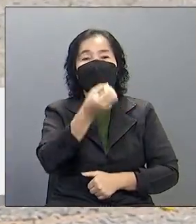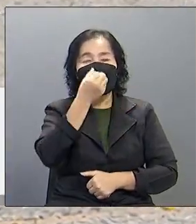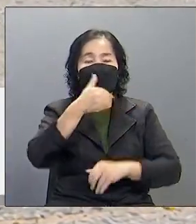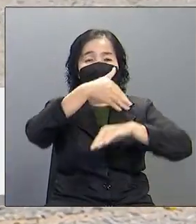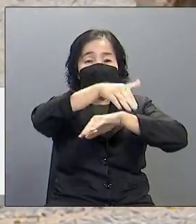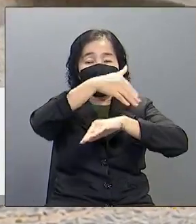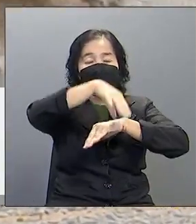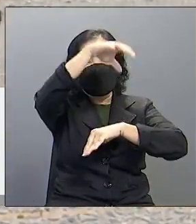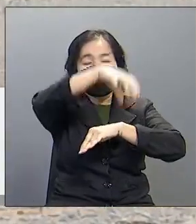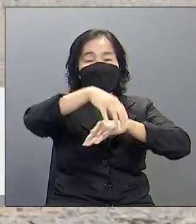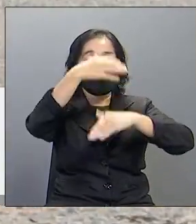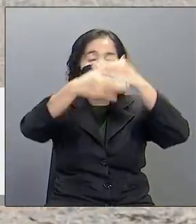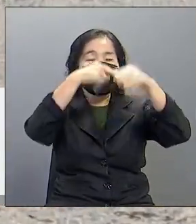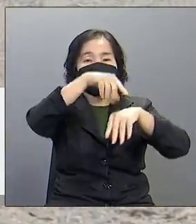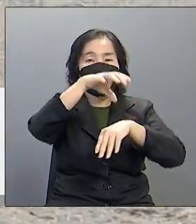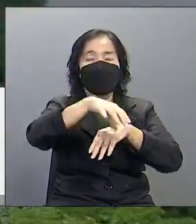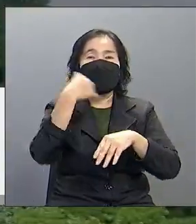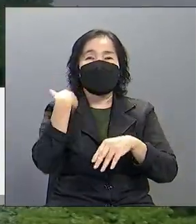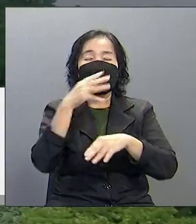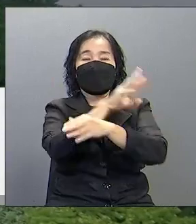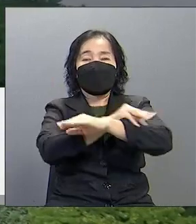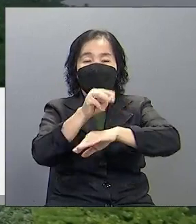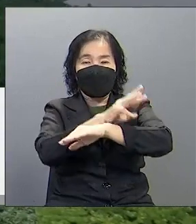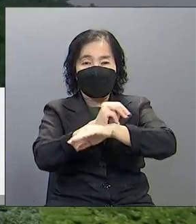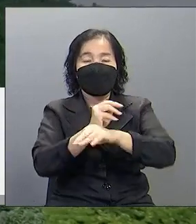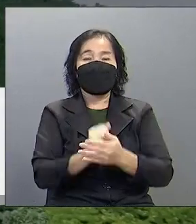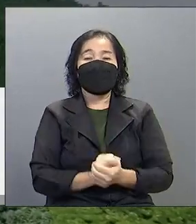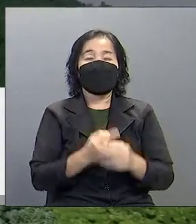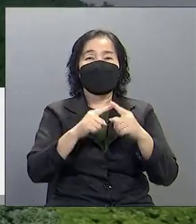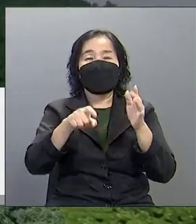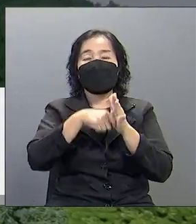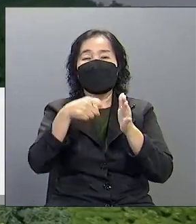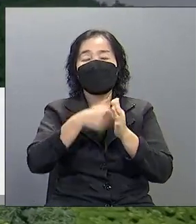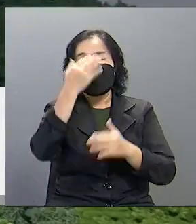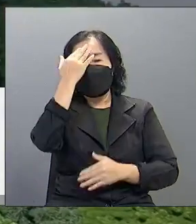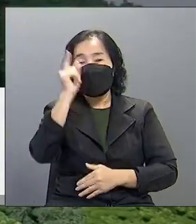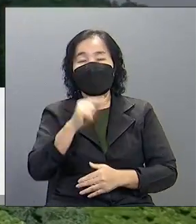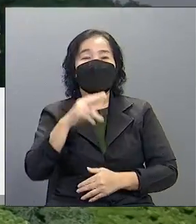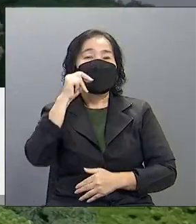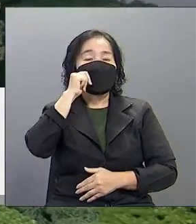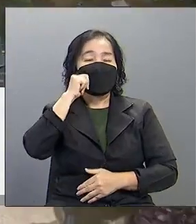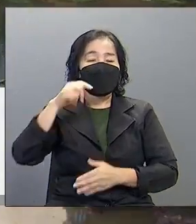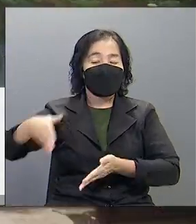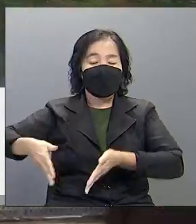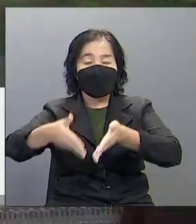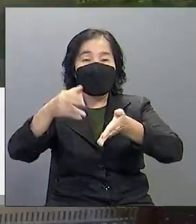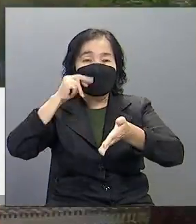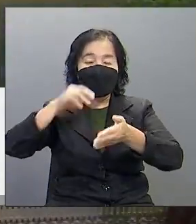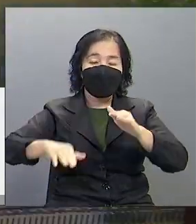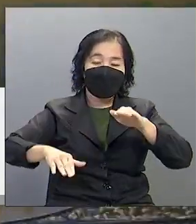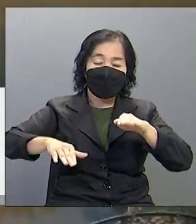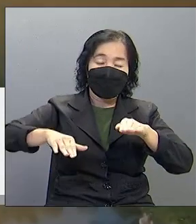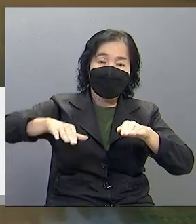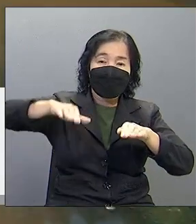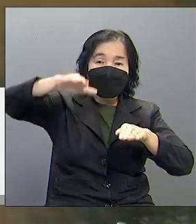ทยากรสัมภี diagnosis เที่มเพริสุผิสัยจัหวดมหาศรคามสเหตส่วหนกเพราว่า น้ำในแ่น้ำชี สูงขนเฉลยวันละ 10